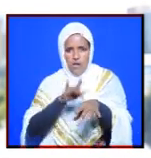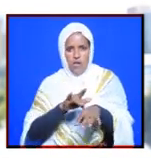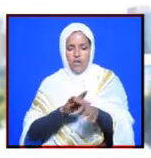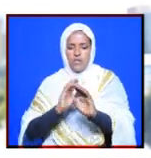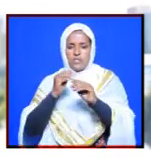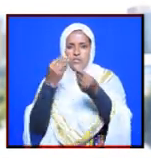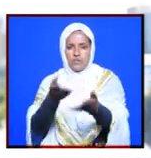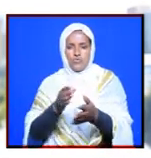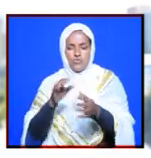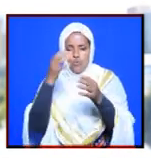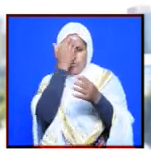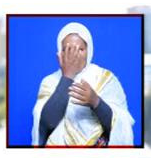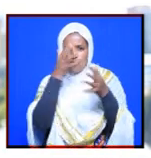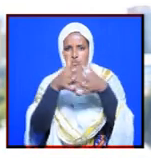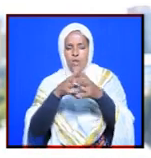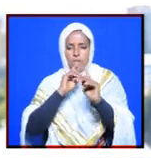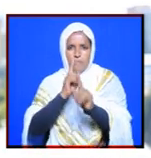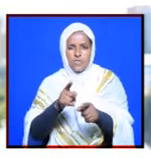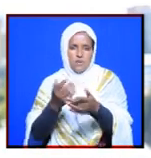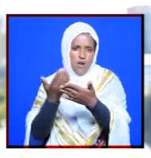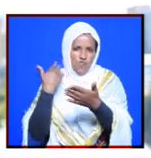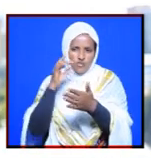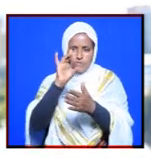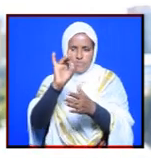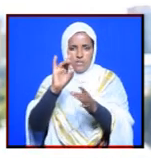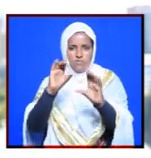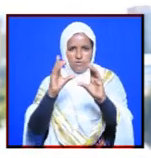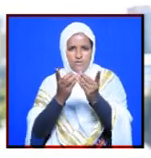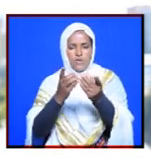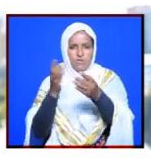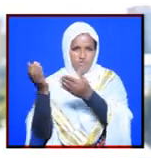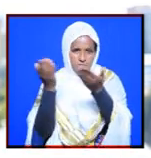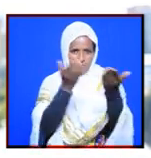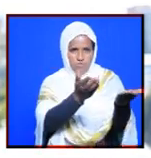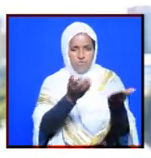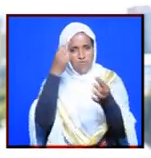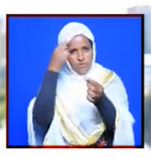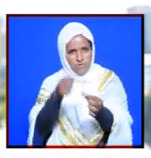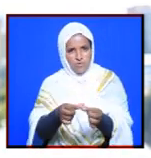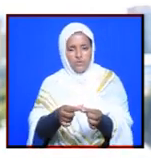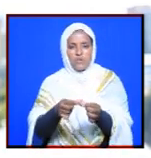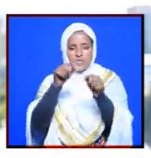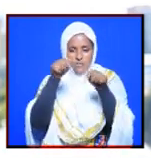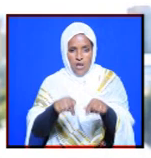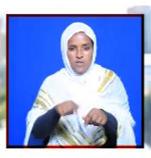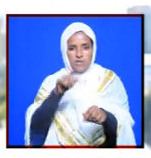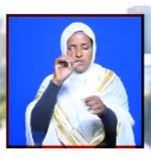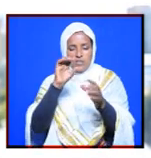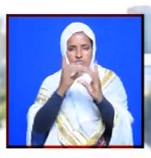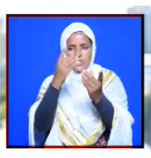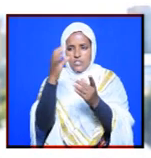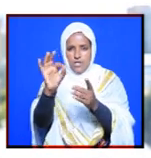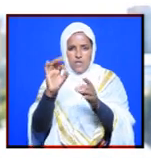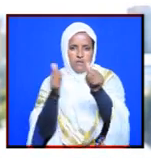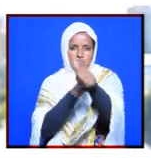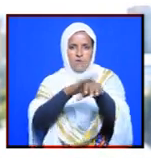ላይ የተሰጡ ኦርቶዶክሳዊ መልሶችን ላለፉት 8 ተከታታይ ሳምንታት ወደ እናንተ ማድረሳችን ይታወሳል። ዛሬ ደግሞ ክፍል